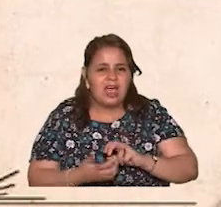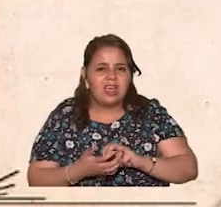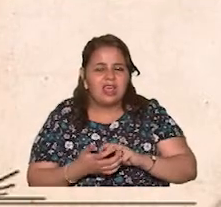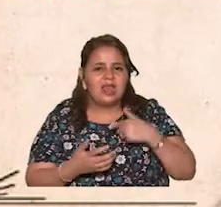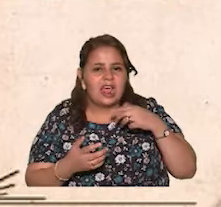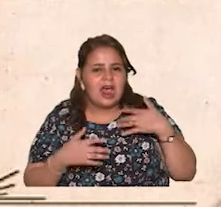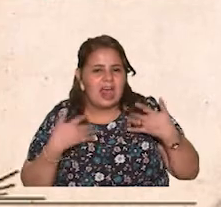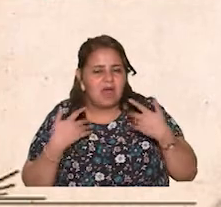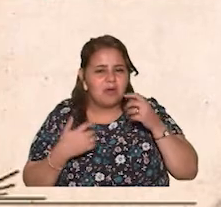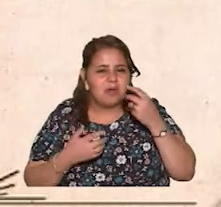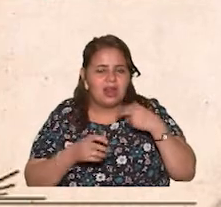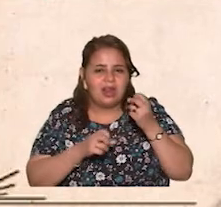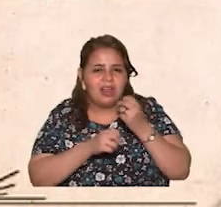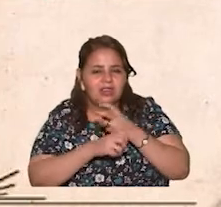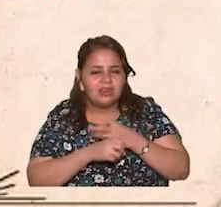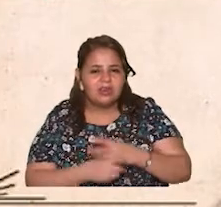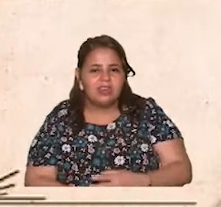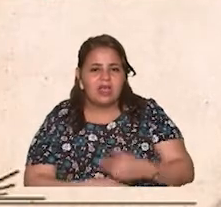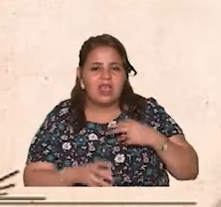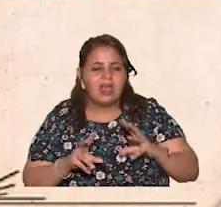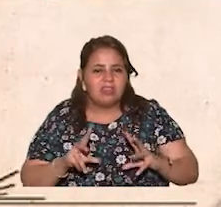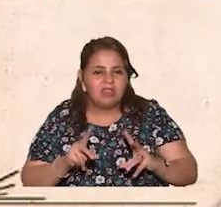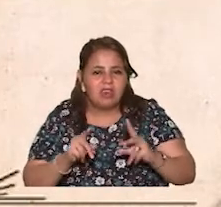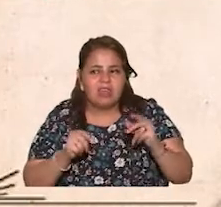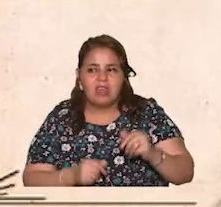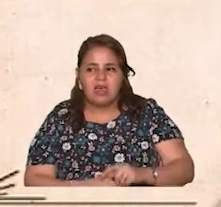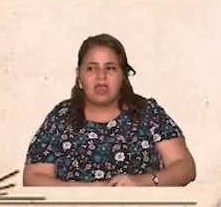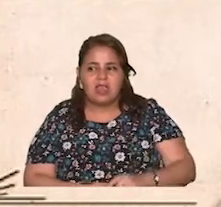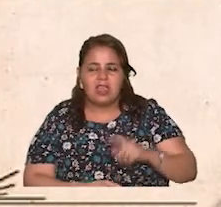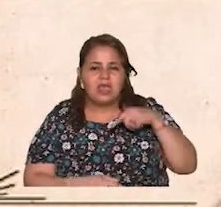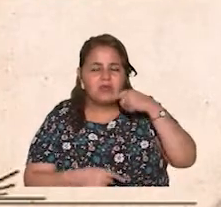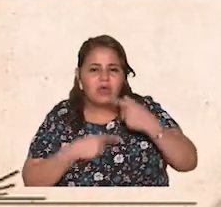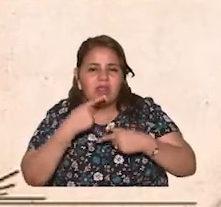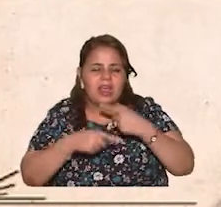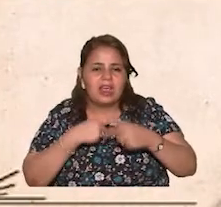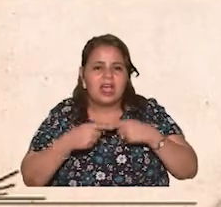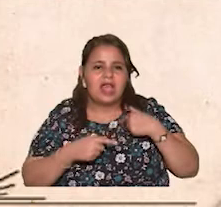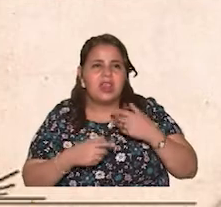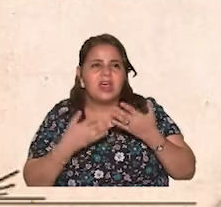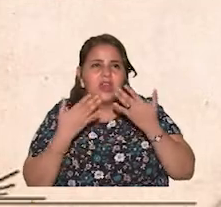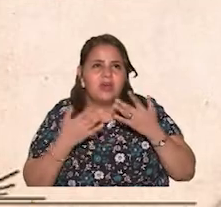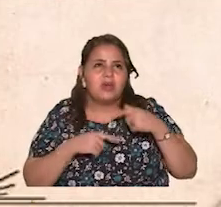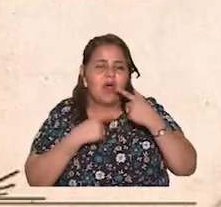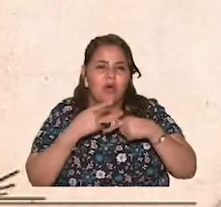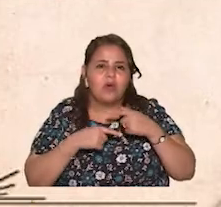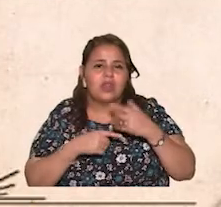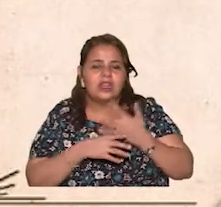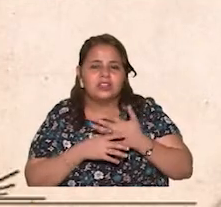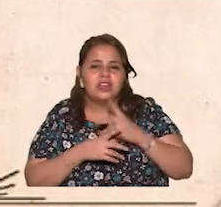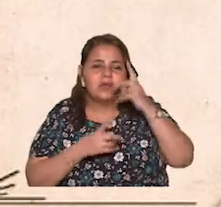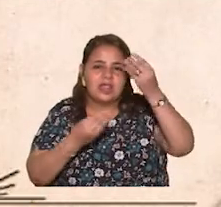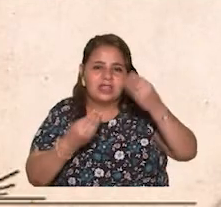بالخطية وممكن يضيع بيته ضياع، طفولة روحية. أو تشبط وتزن في حاجة لغاية ربنا يديها لك وبعدين تطلع كانت